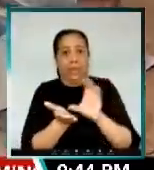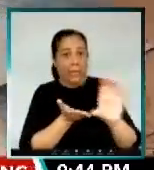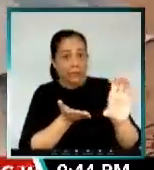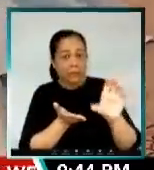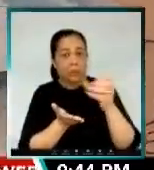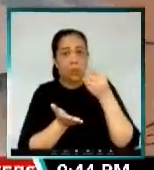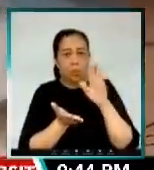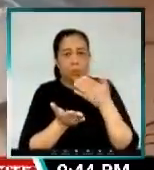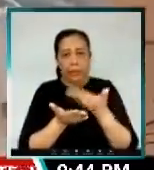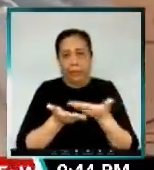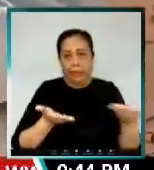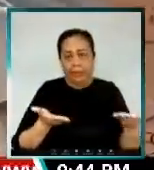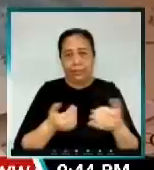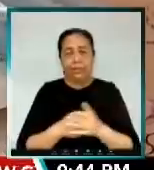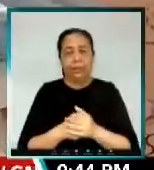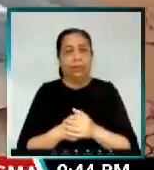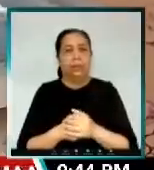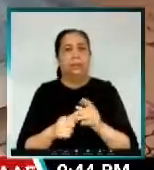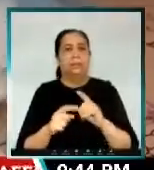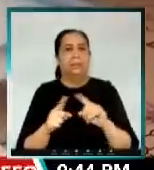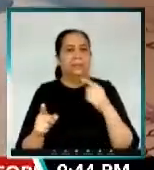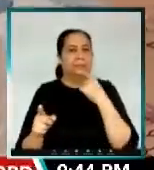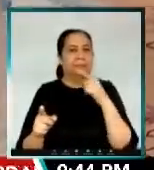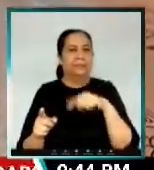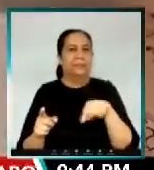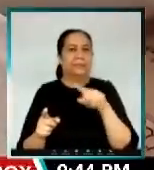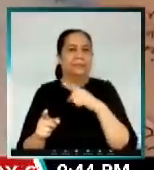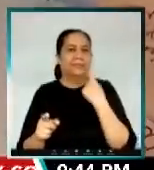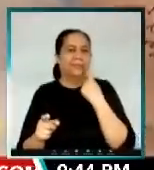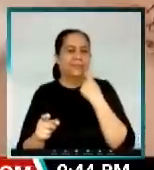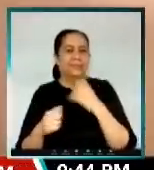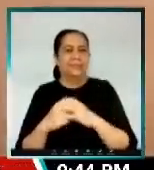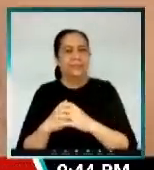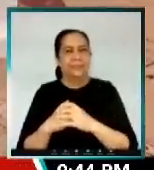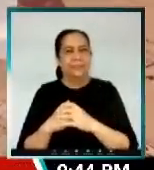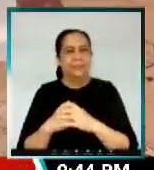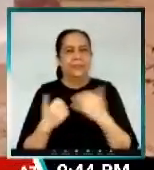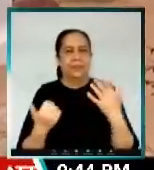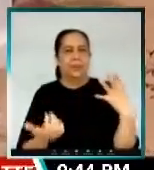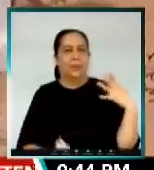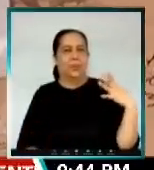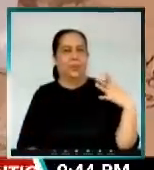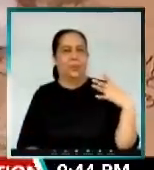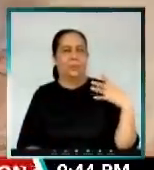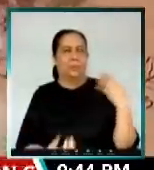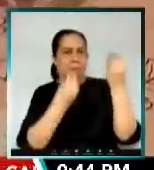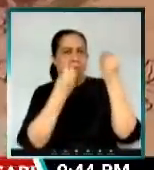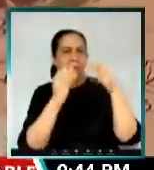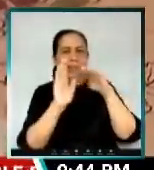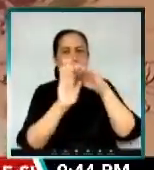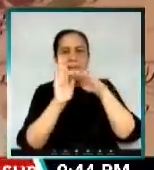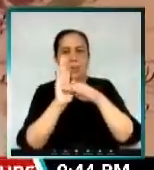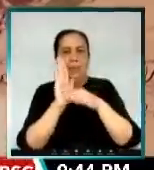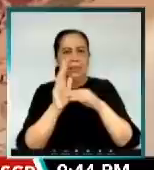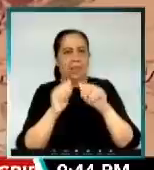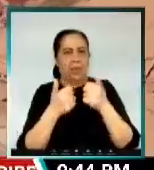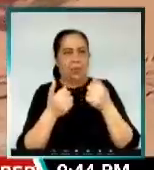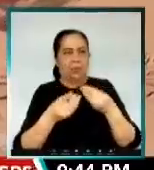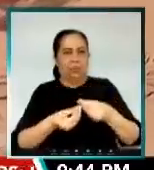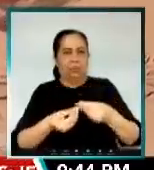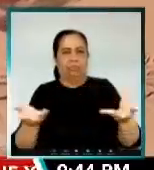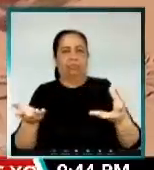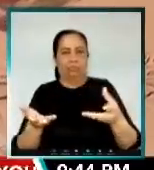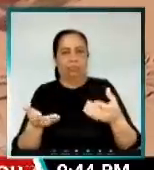ano, kaso nga lang sabi sa atin na kanina ay hinagaantay pa raw sila ng guidelines kung paano raw ba ang distribution gagawin nila. Ngayong gabi